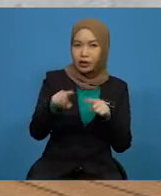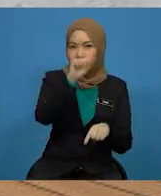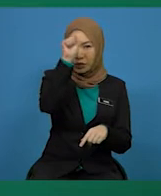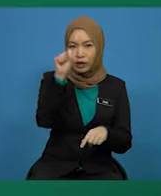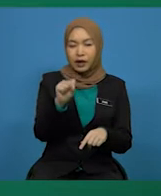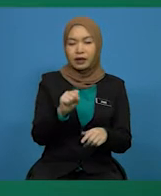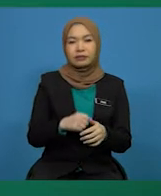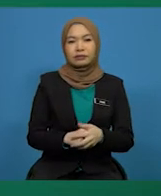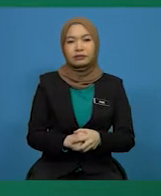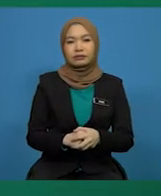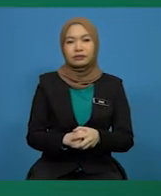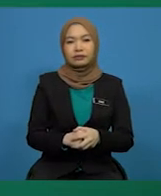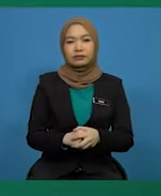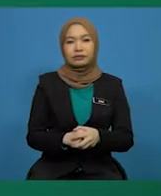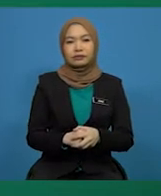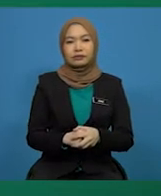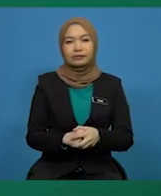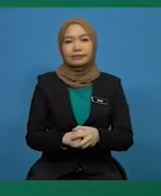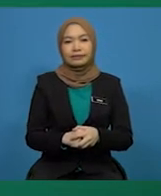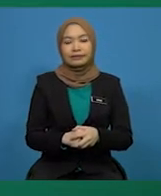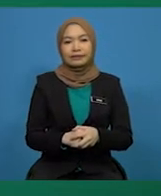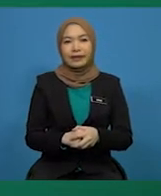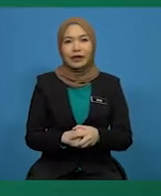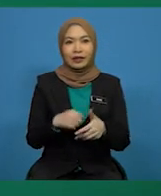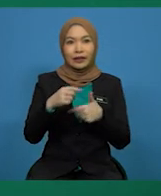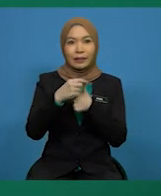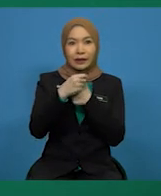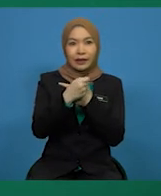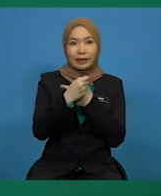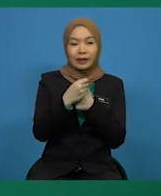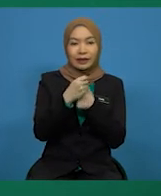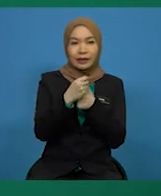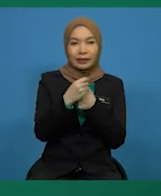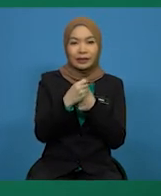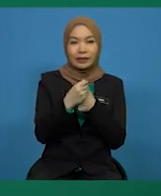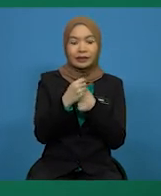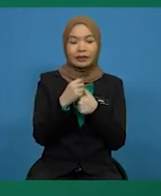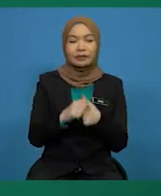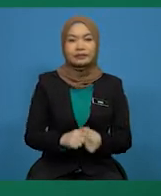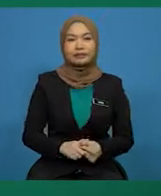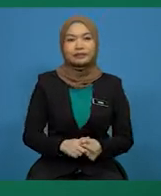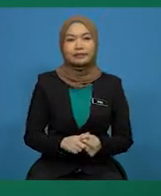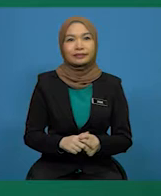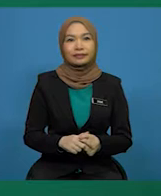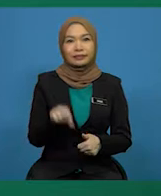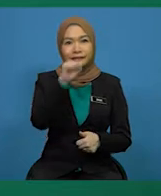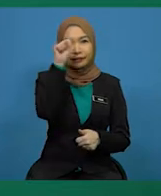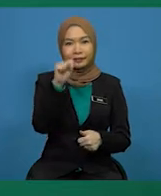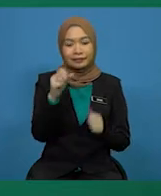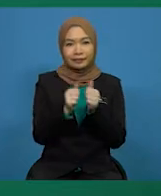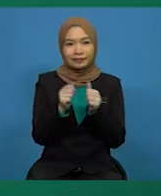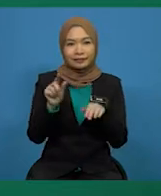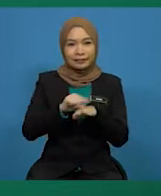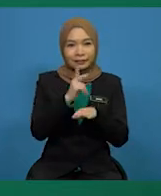soalan. Penilaian kendiri yang pertama ini adalah seperti soalan berikut. Dengan menggunakan gambar